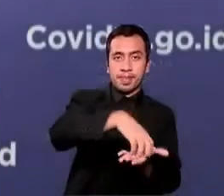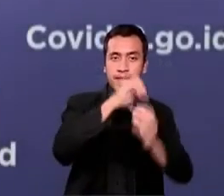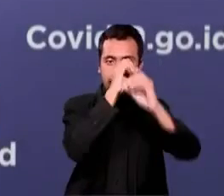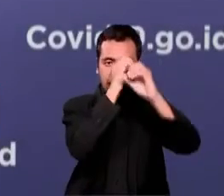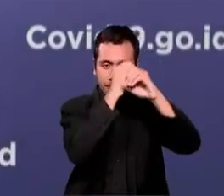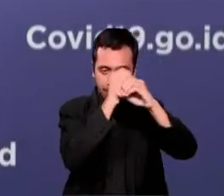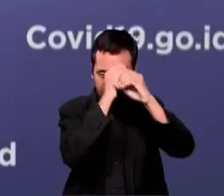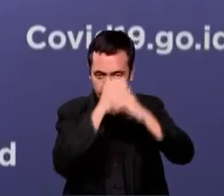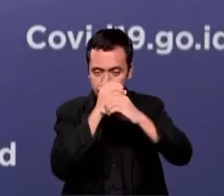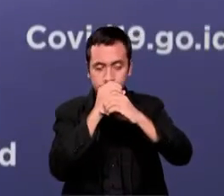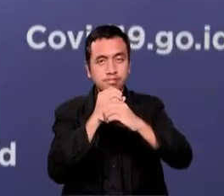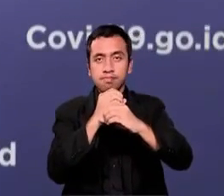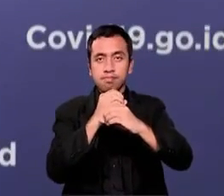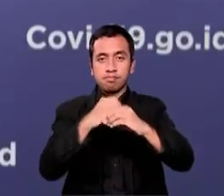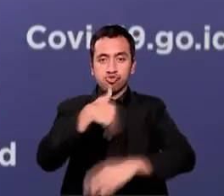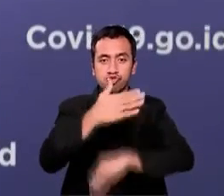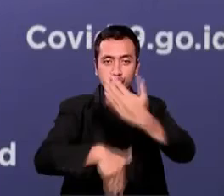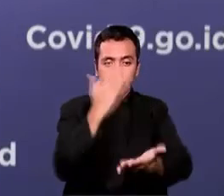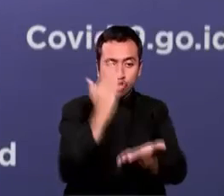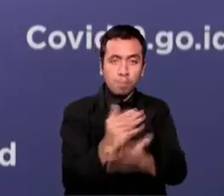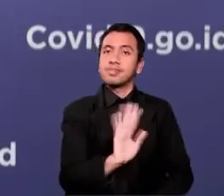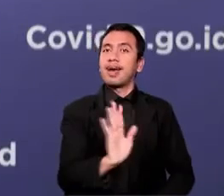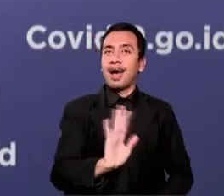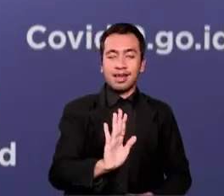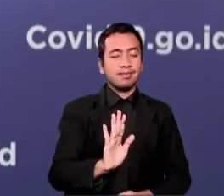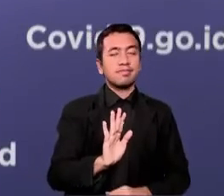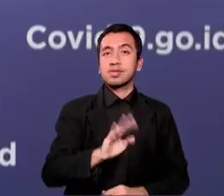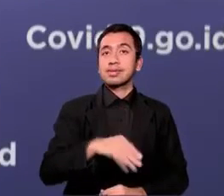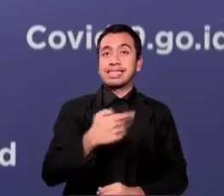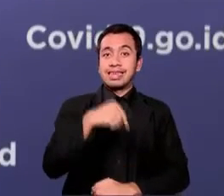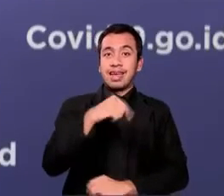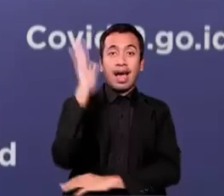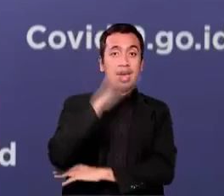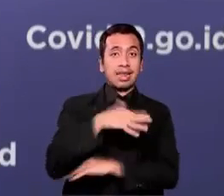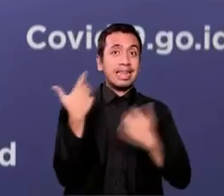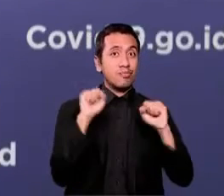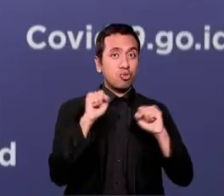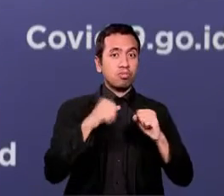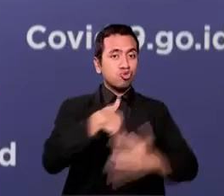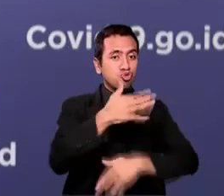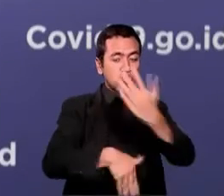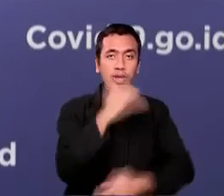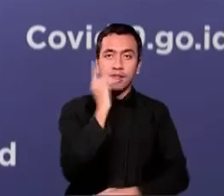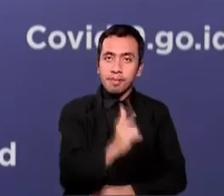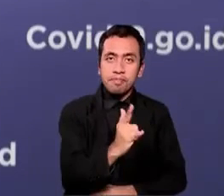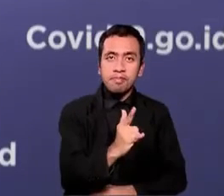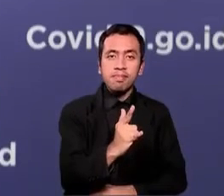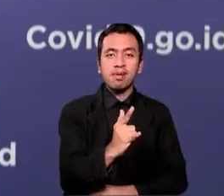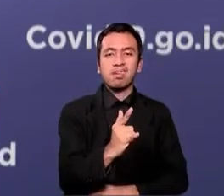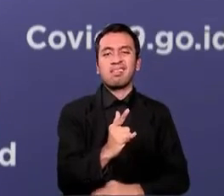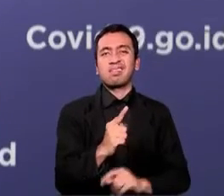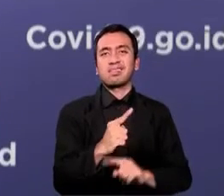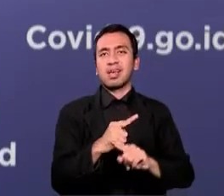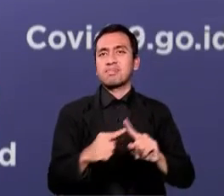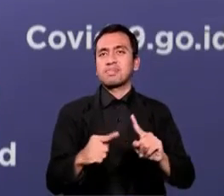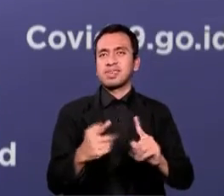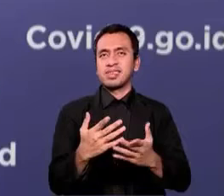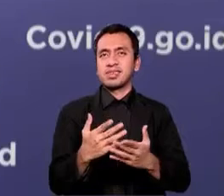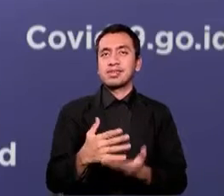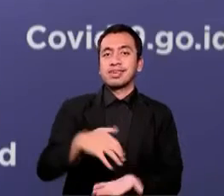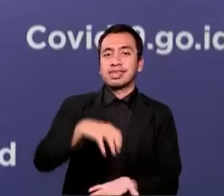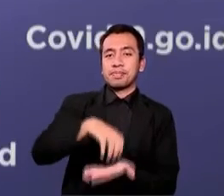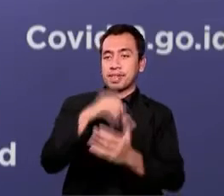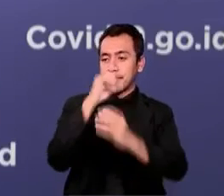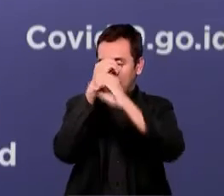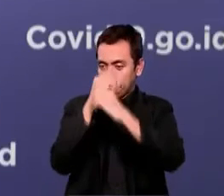tidak operasi meskipun itu di hari libur Namun ternyata beberapa laboratorium yang berada di